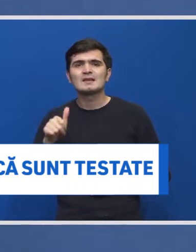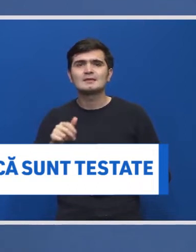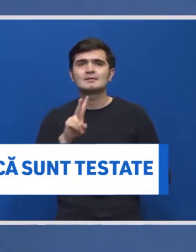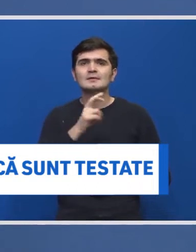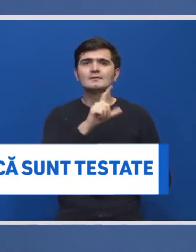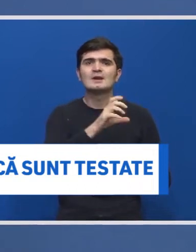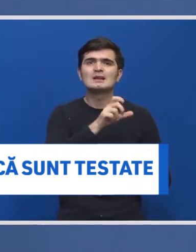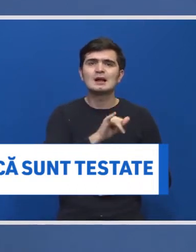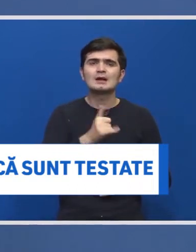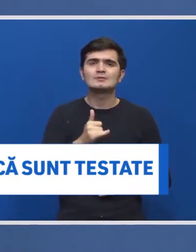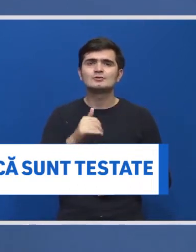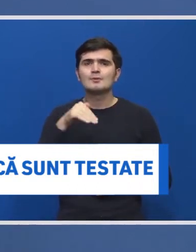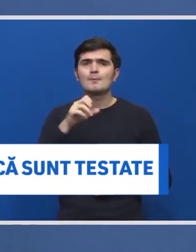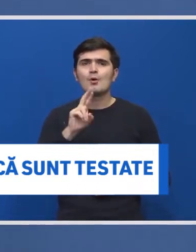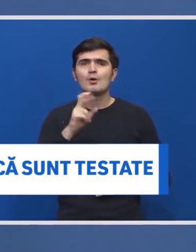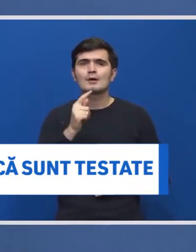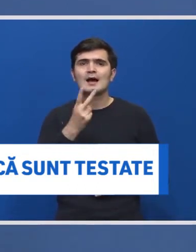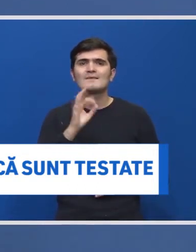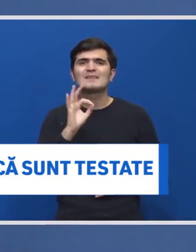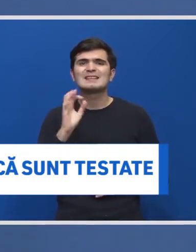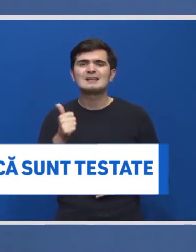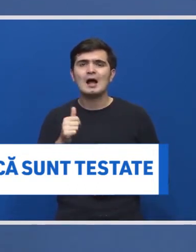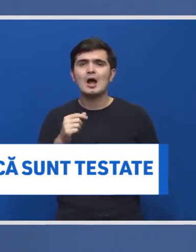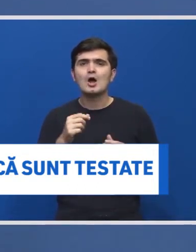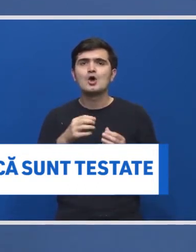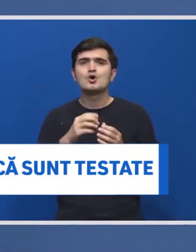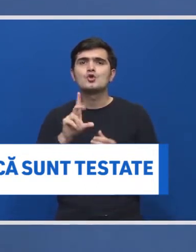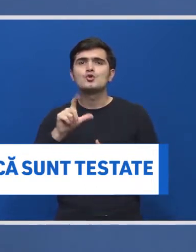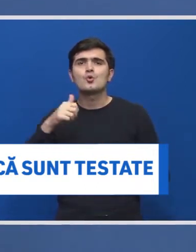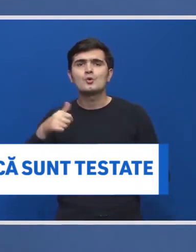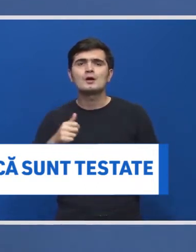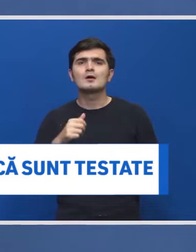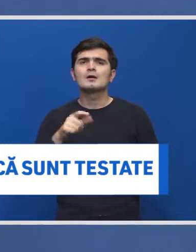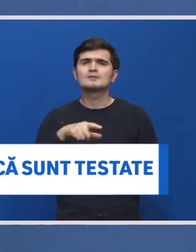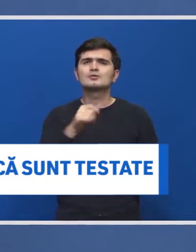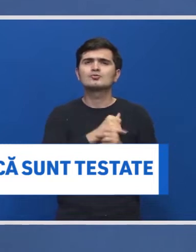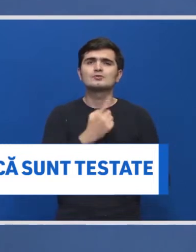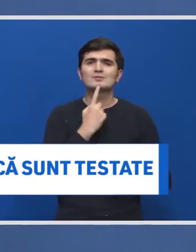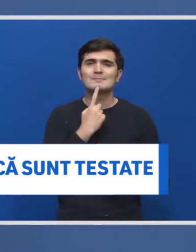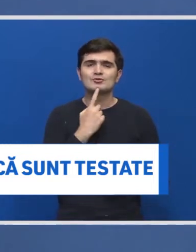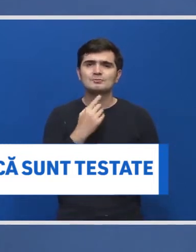Vâlcan și Stamura Moravița Lungă și Foien, județul Timiș.